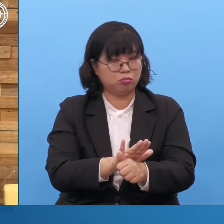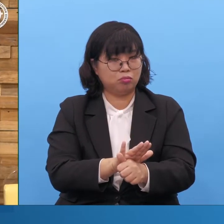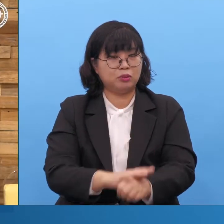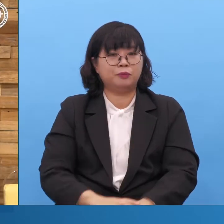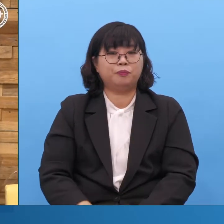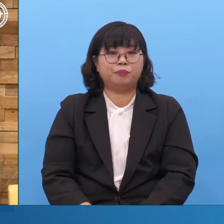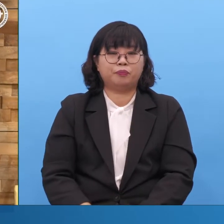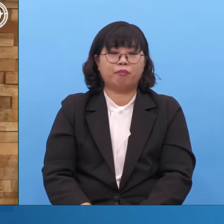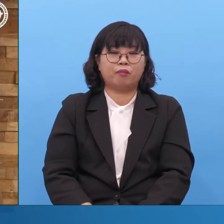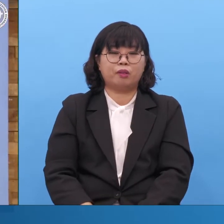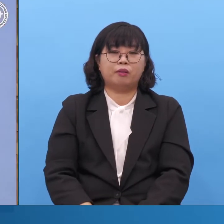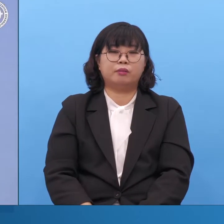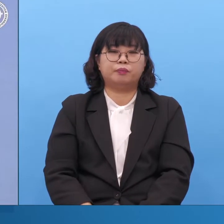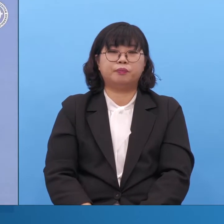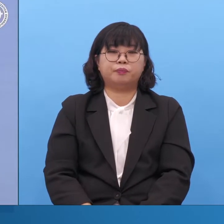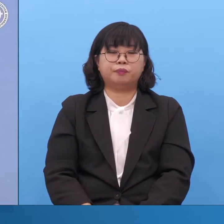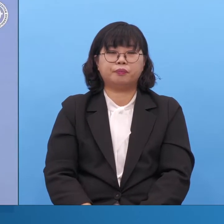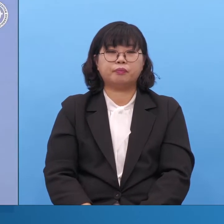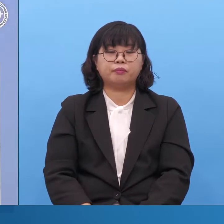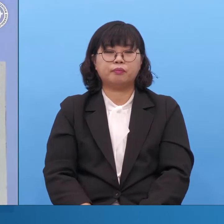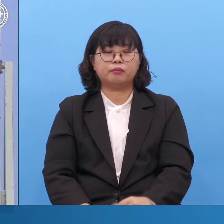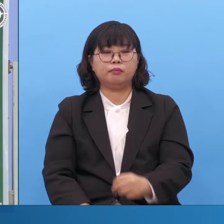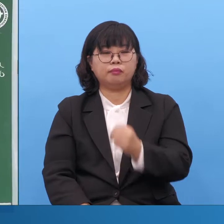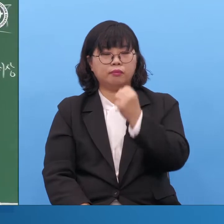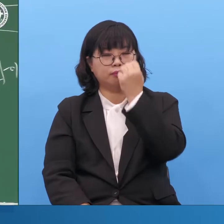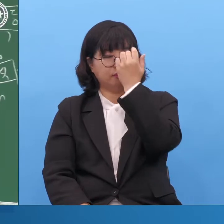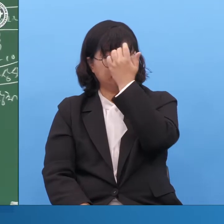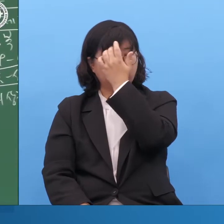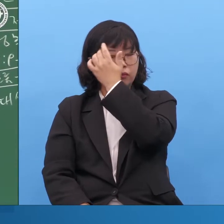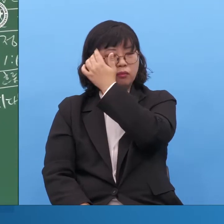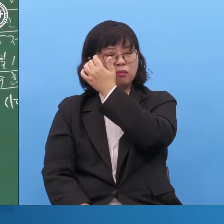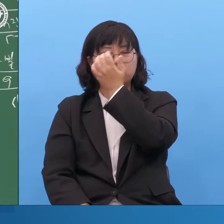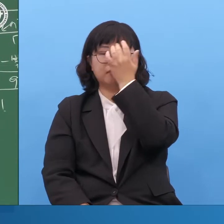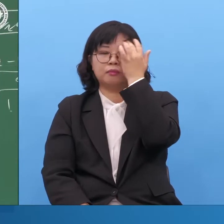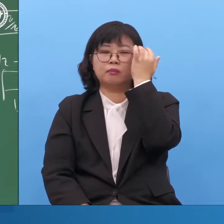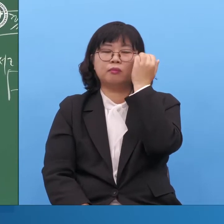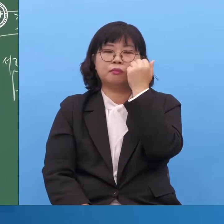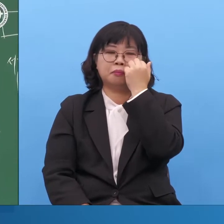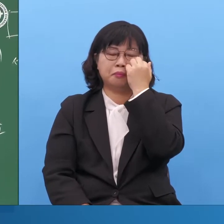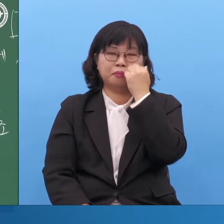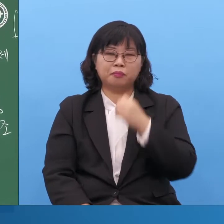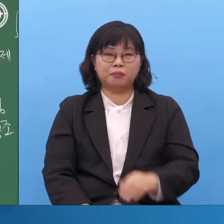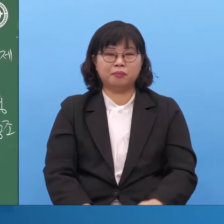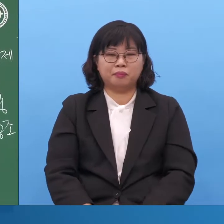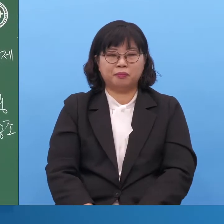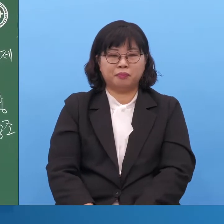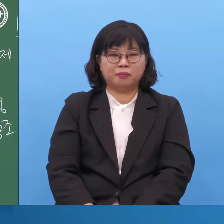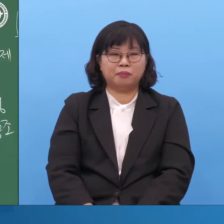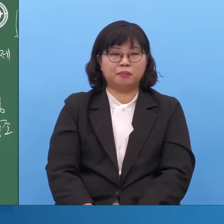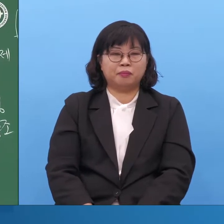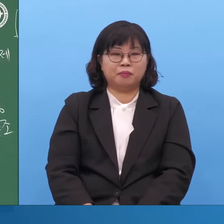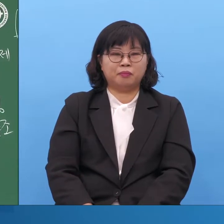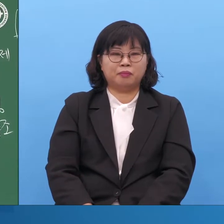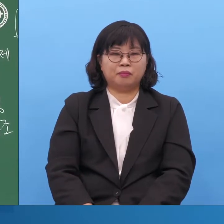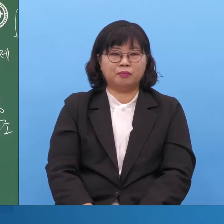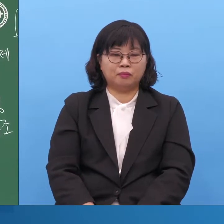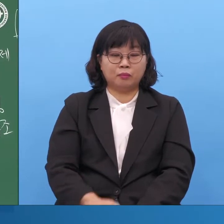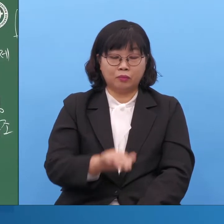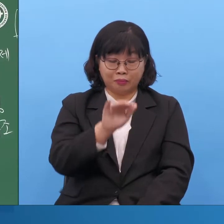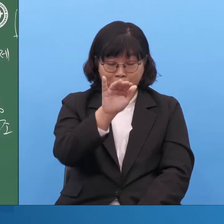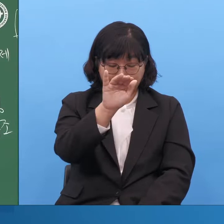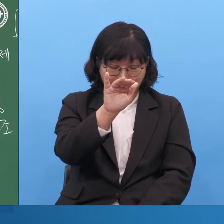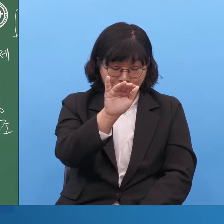it's called the wall of the age. Where we see all of our scattered multi-ethnic groups, they've got the scars of the age. 숨겨놓고 있습니다. They're keeping it hidden. 이거 안